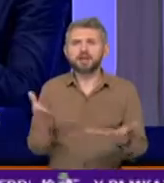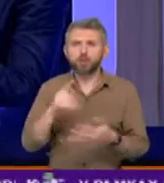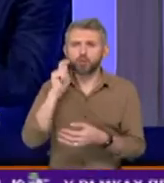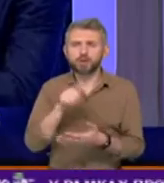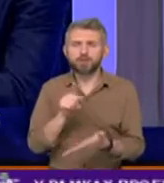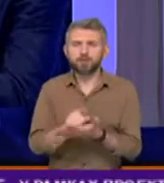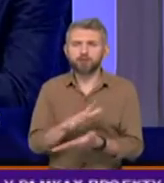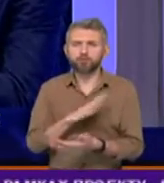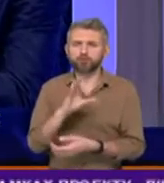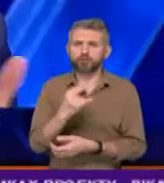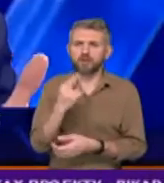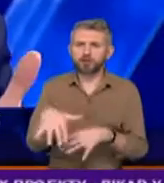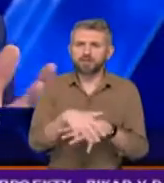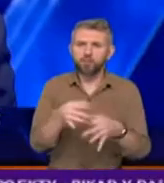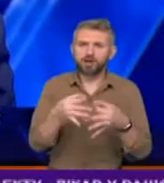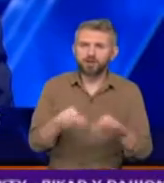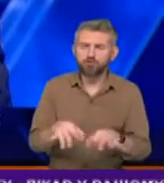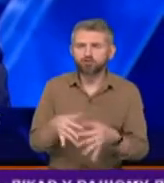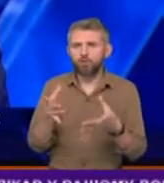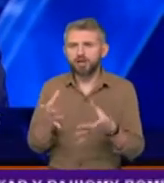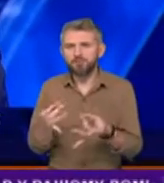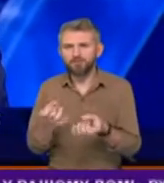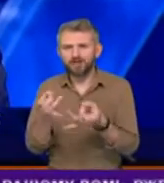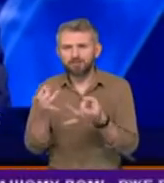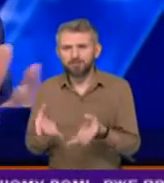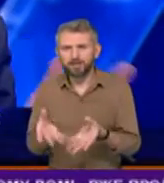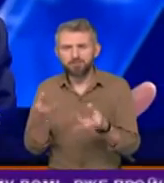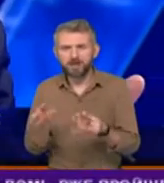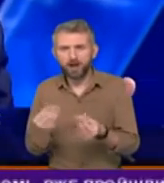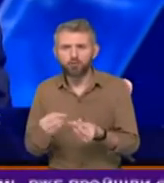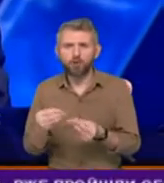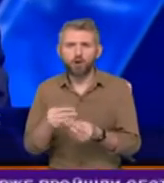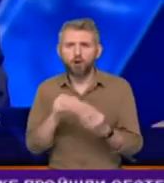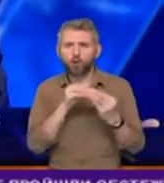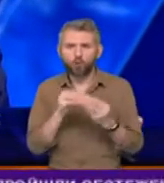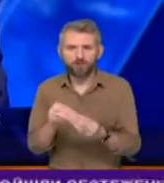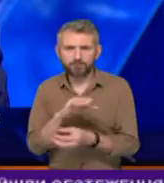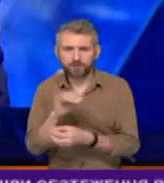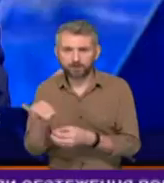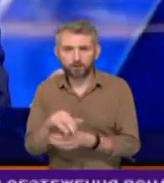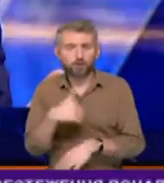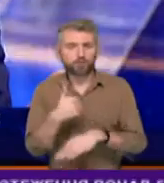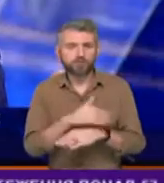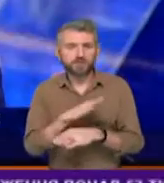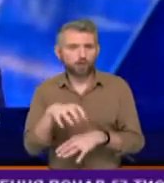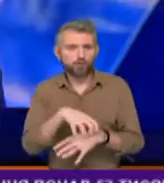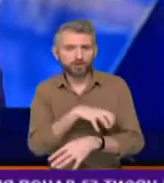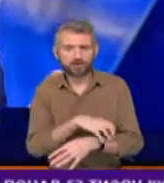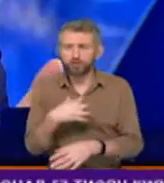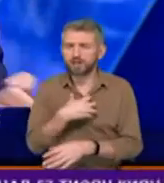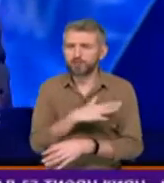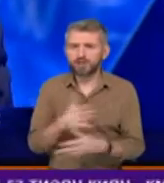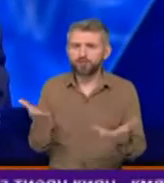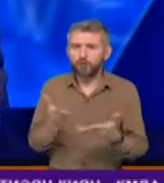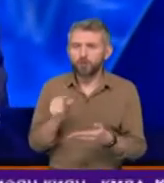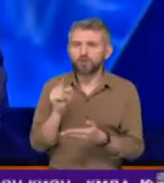має бути, соціал-демократичною, ліберальною чи консервативною, яким аби не комуністичною. Да. Та неважливо якою.